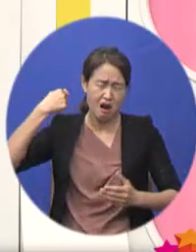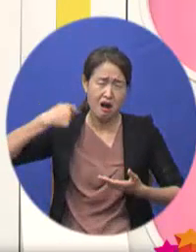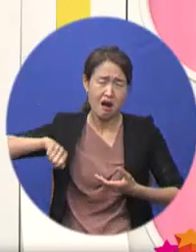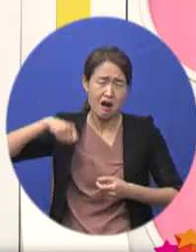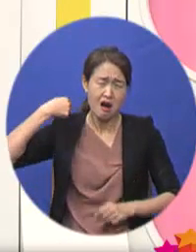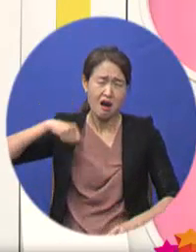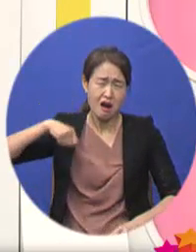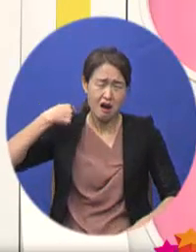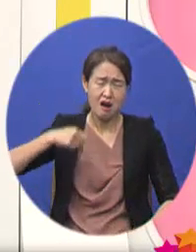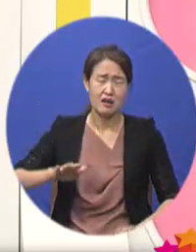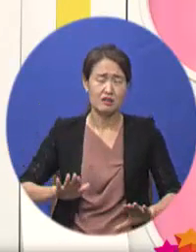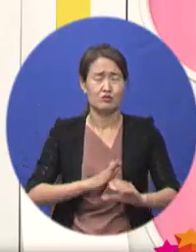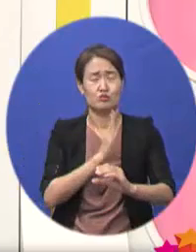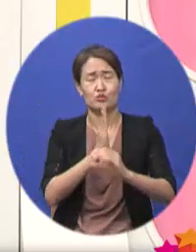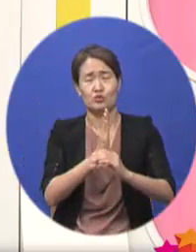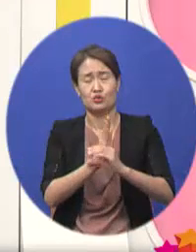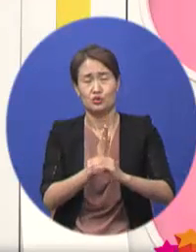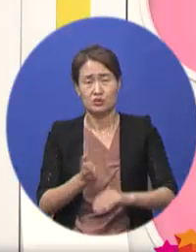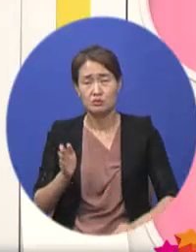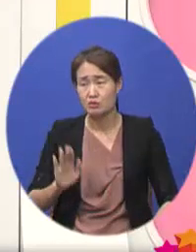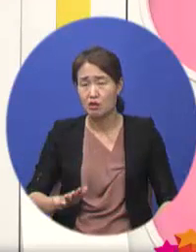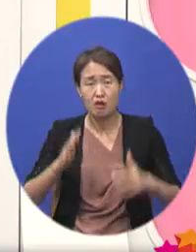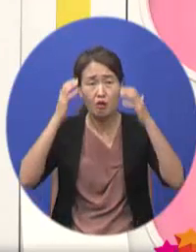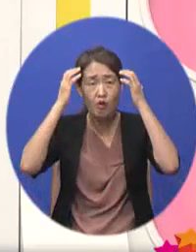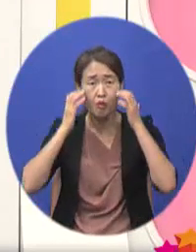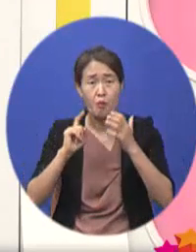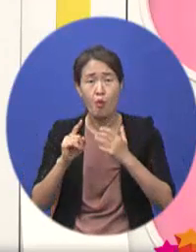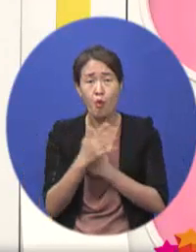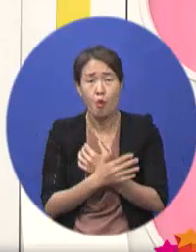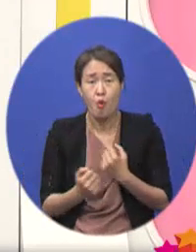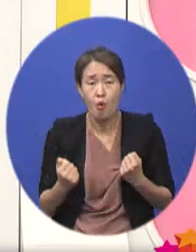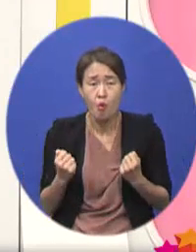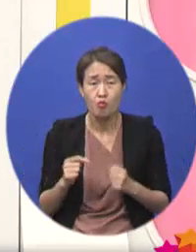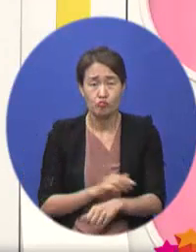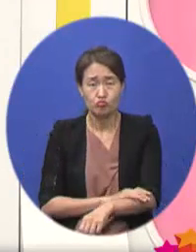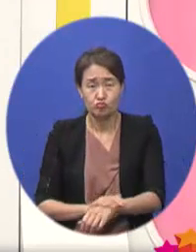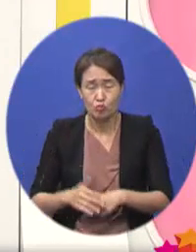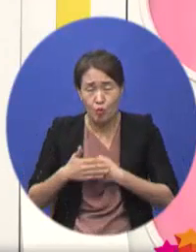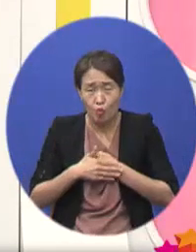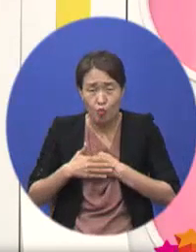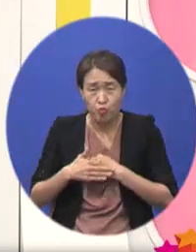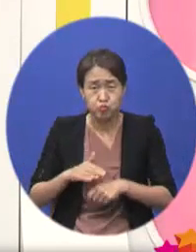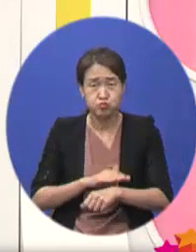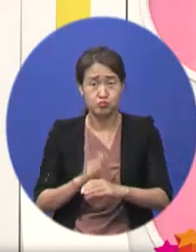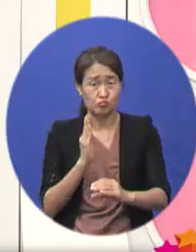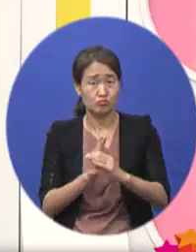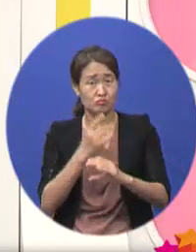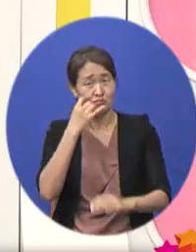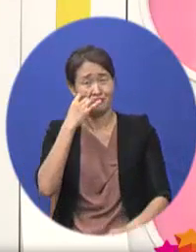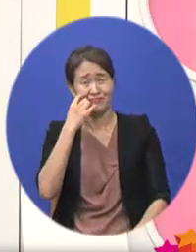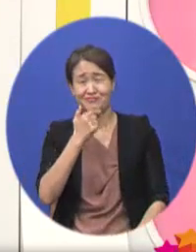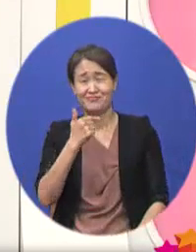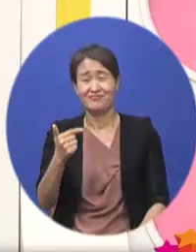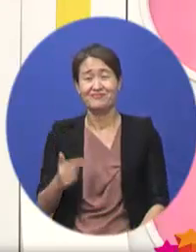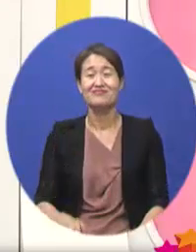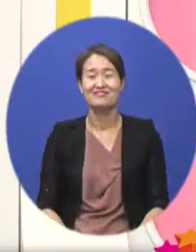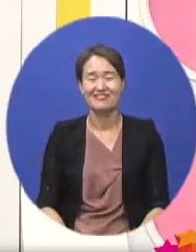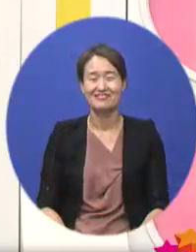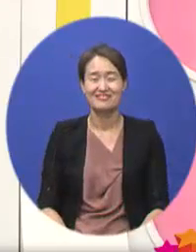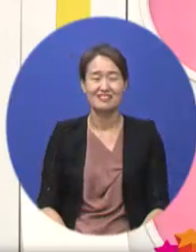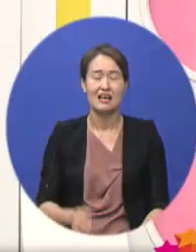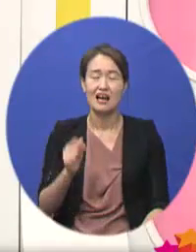그러는데 네. 여름에는 어떻게 건강이랑 잘 챙기고 계시는가 하고요. 예, 아이고. 네,